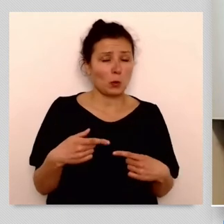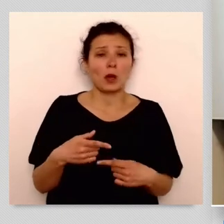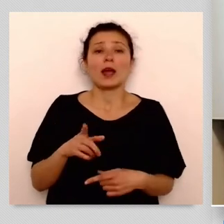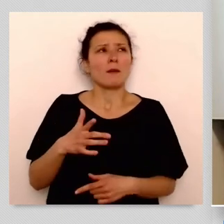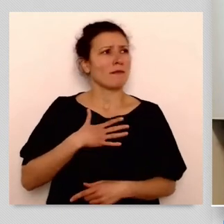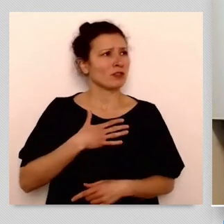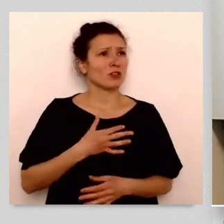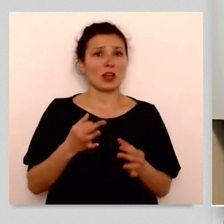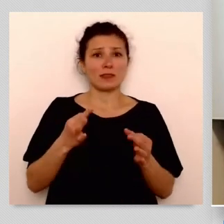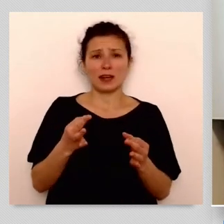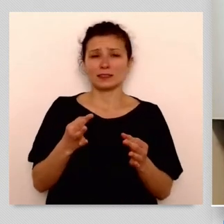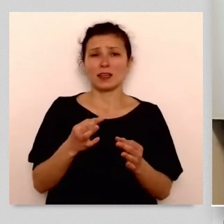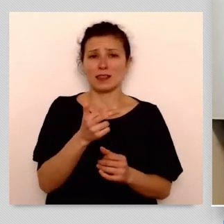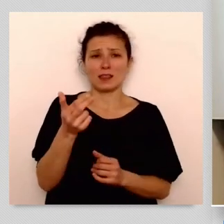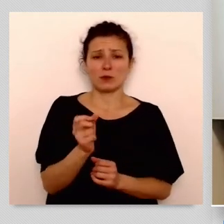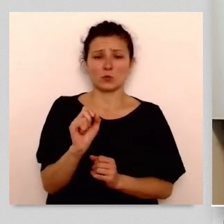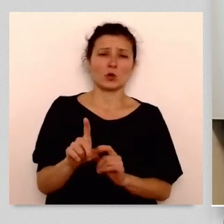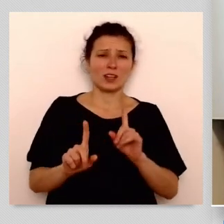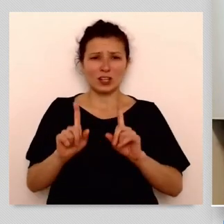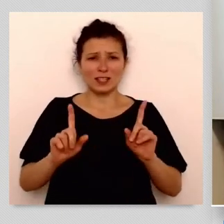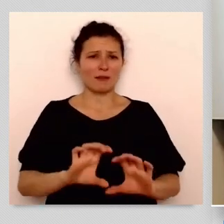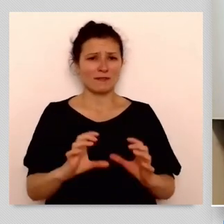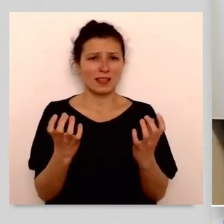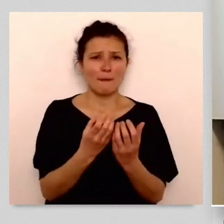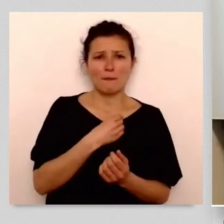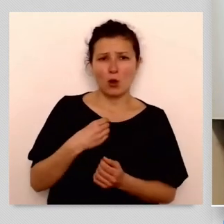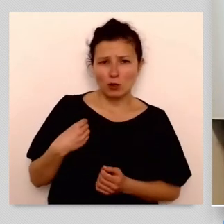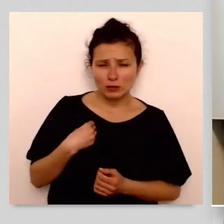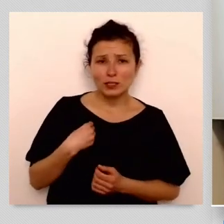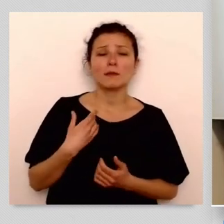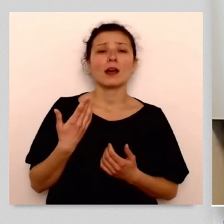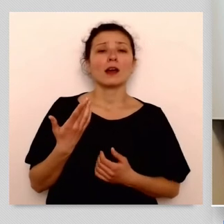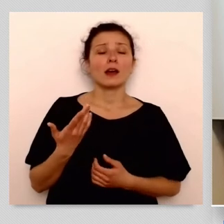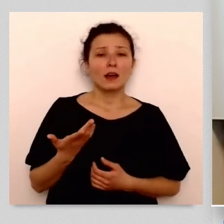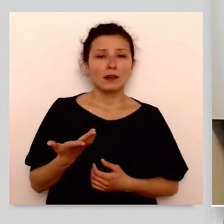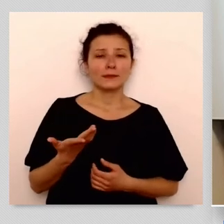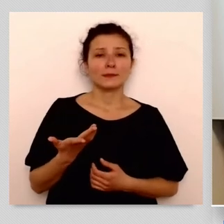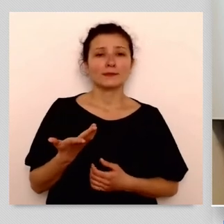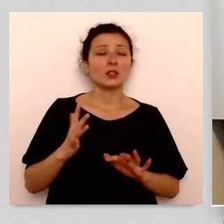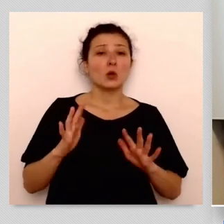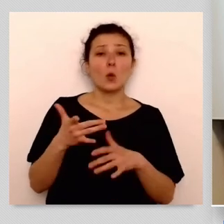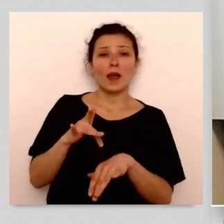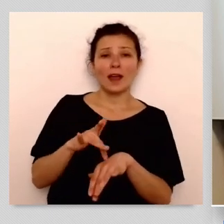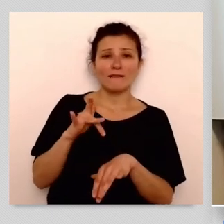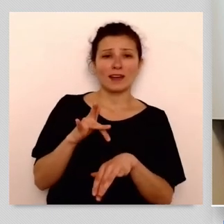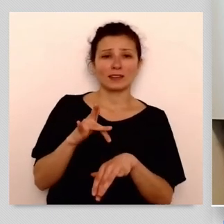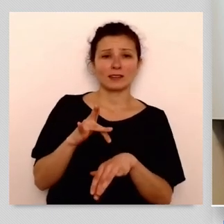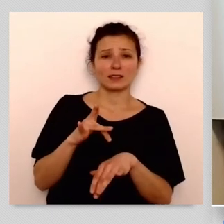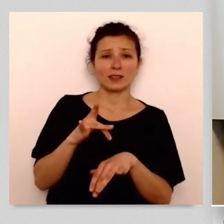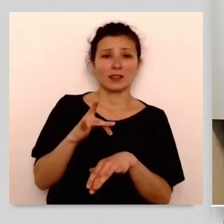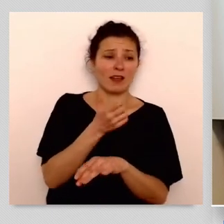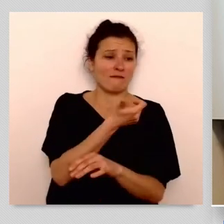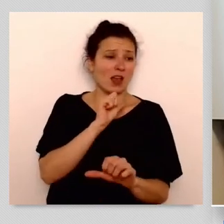się czasami, tak też w polskim Sejmie, jest jakby efektem wieloletniego